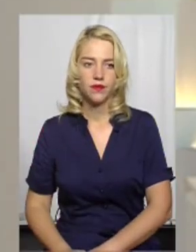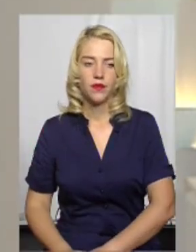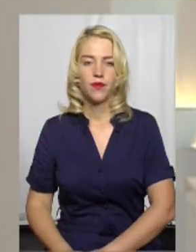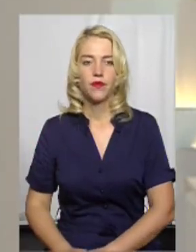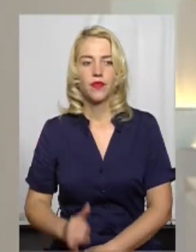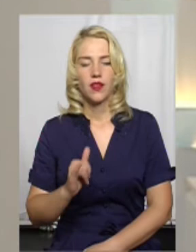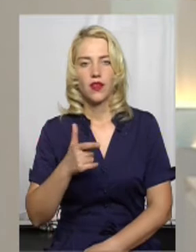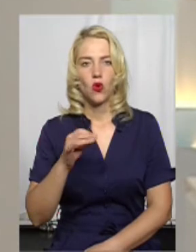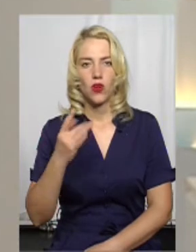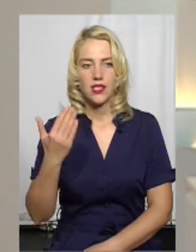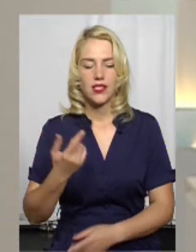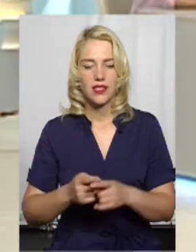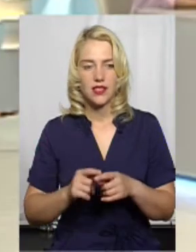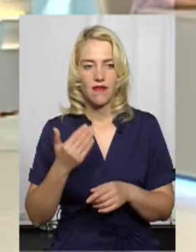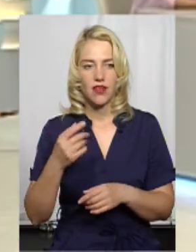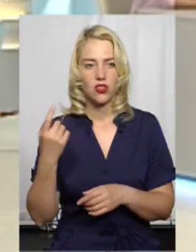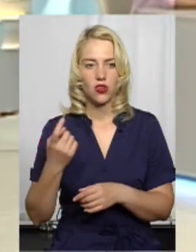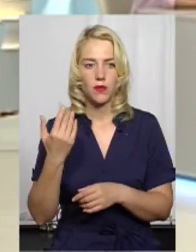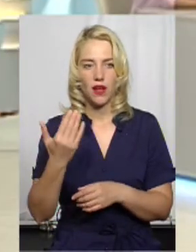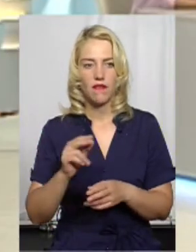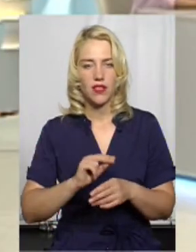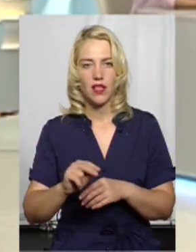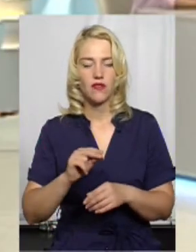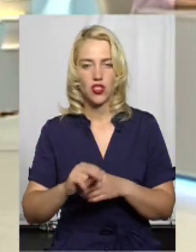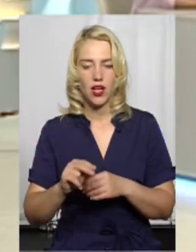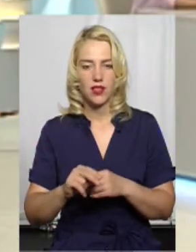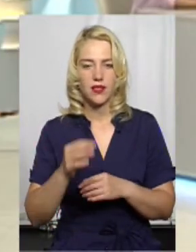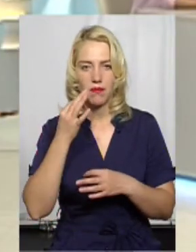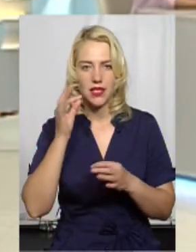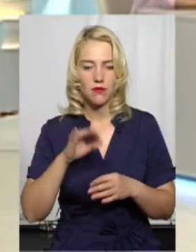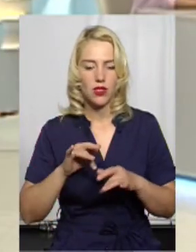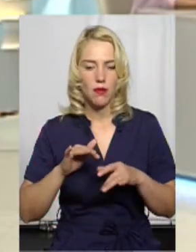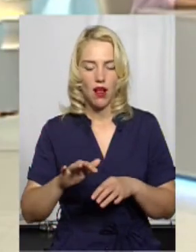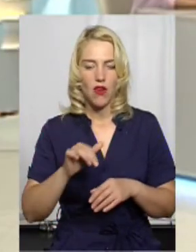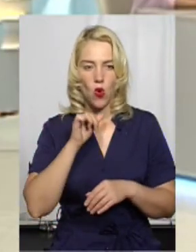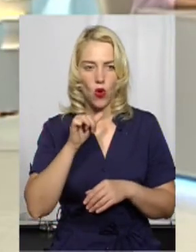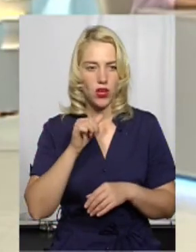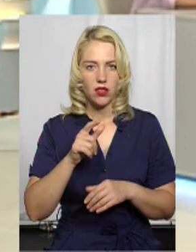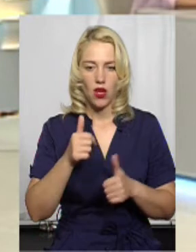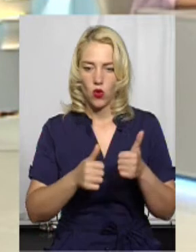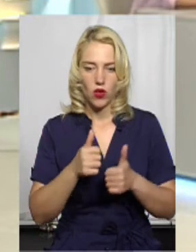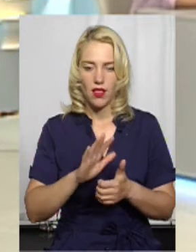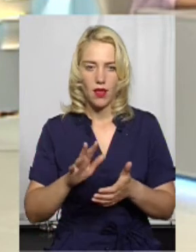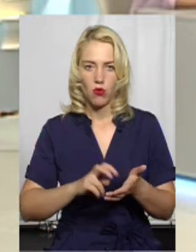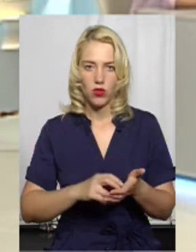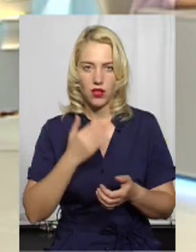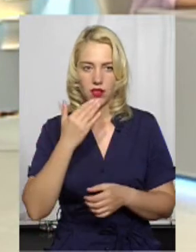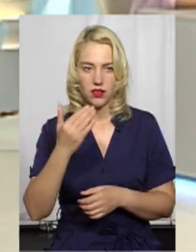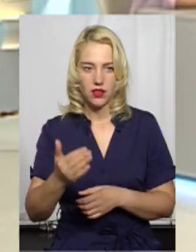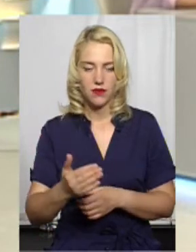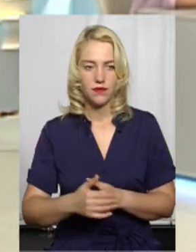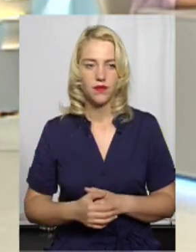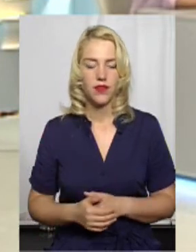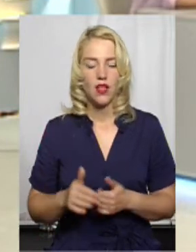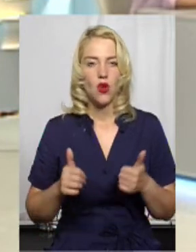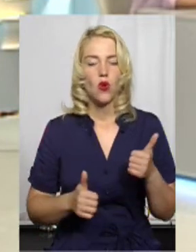Ігорю, це ваше господарство, а ви от навчаєте премудростям справи горіхової, а конкуренції не боїтеся?